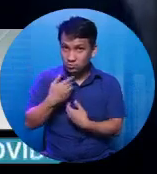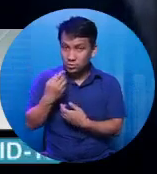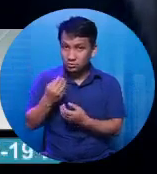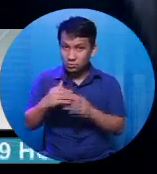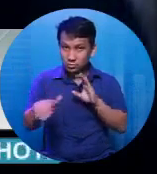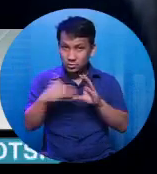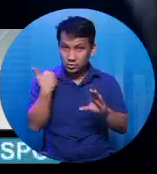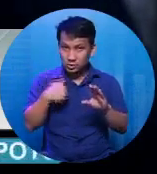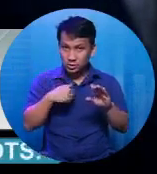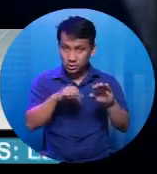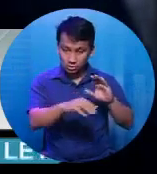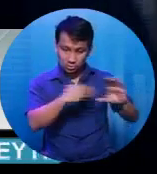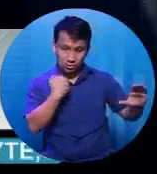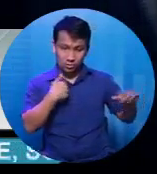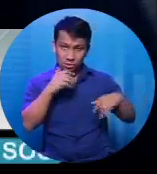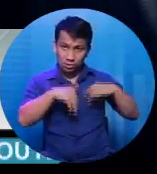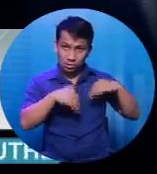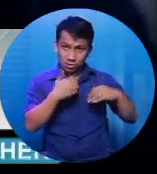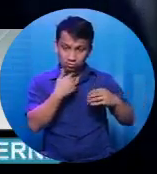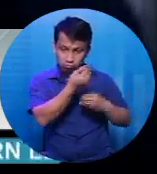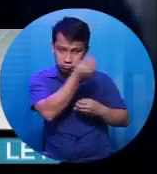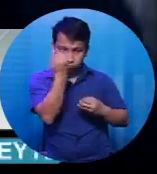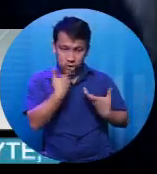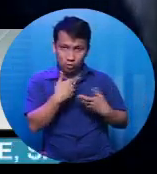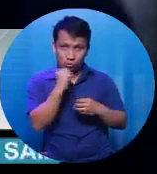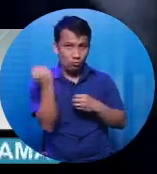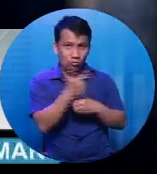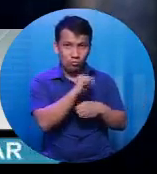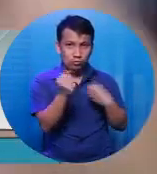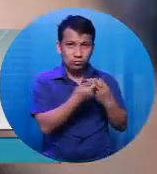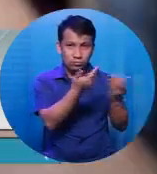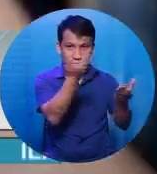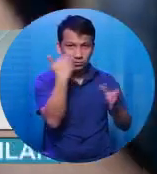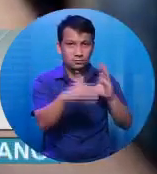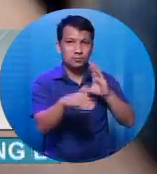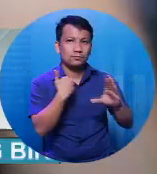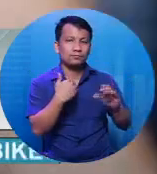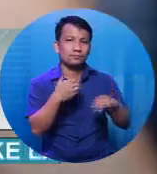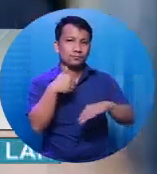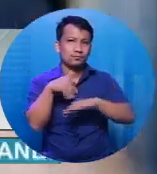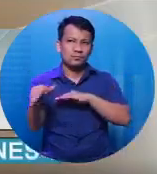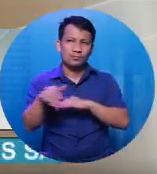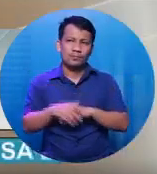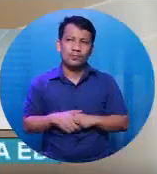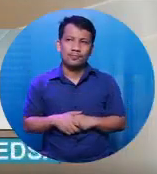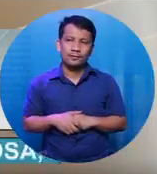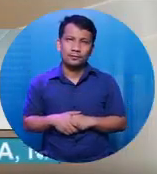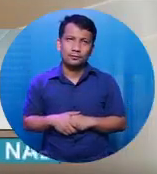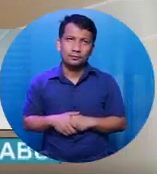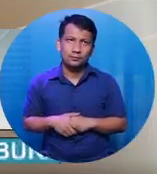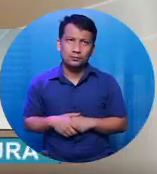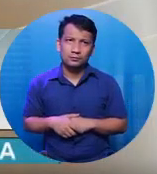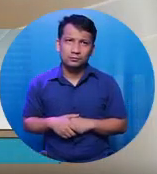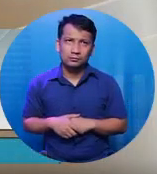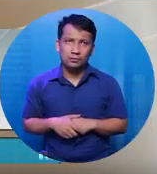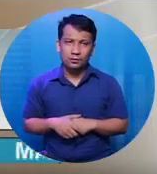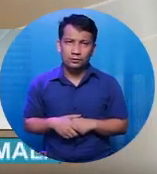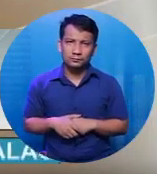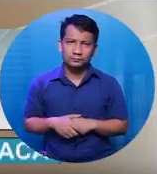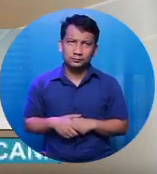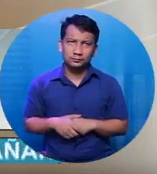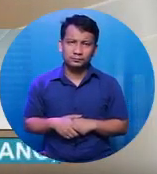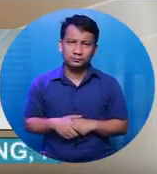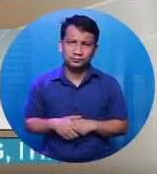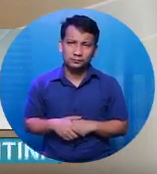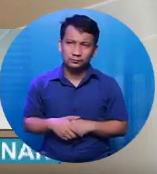Nag-chat sa akin yung babae mo, sinasend niya sa akin lahat. Okay. Tawag ka ng attorney para magkaroon